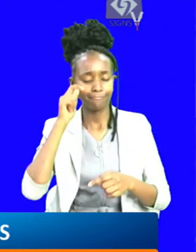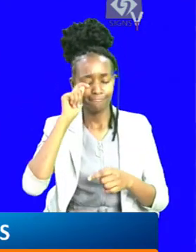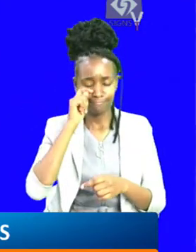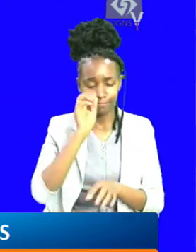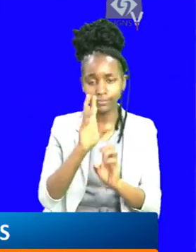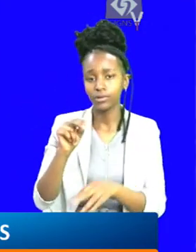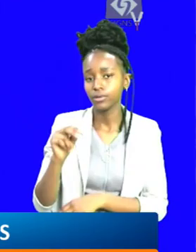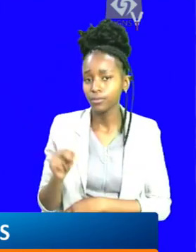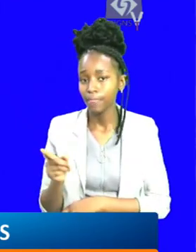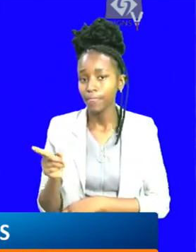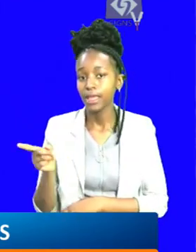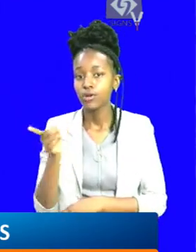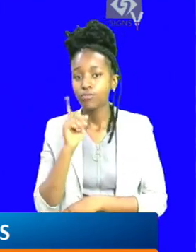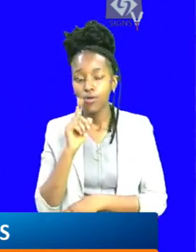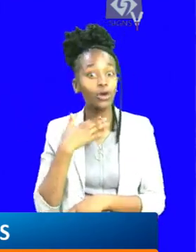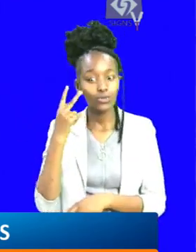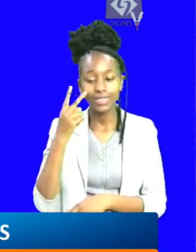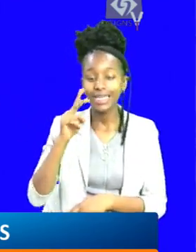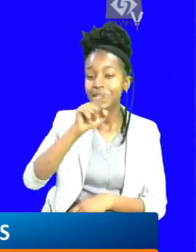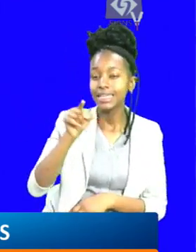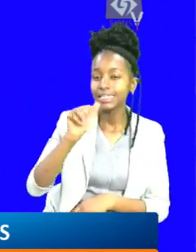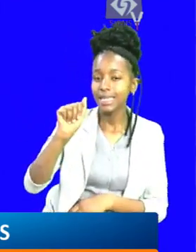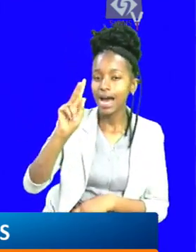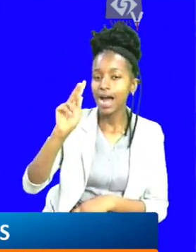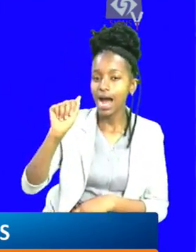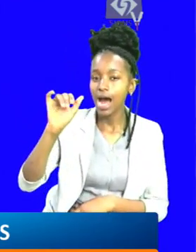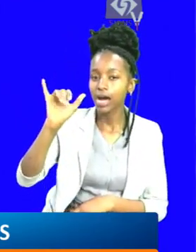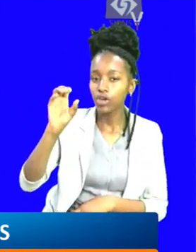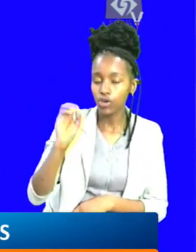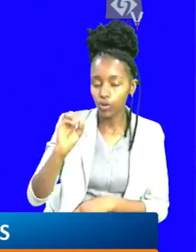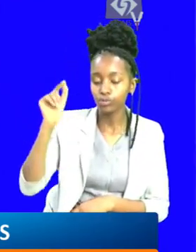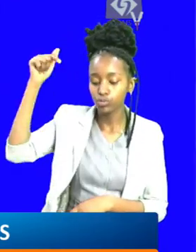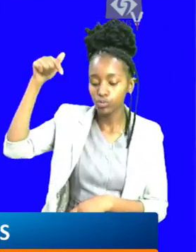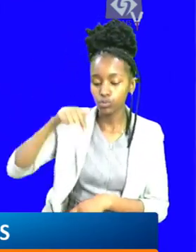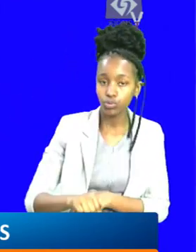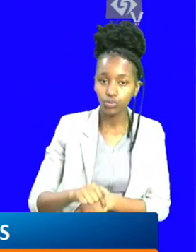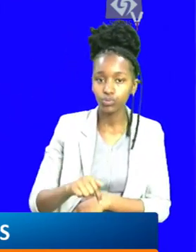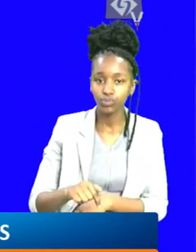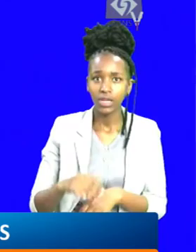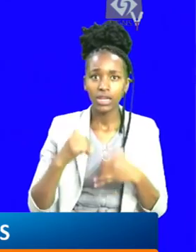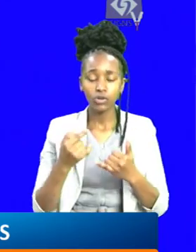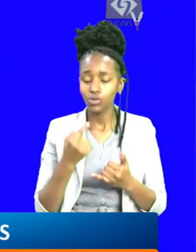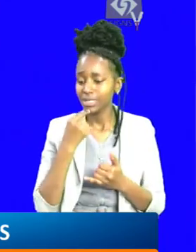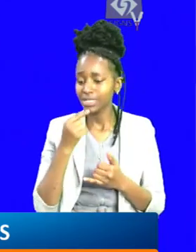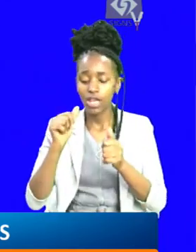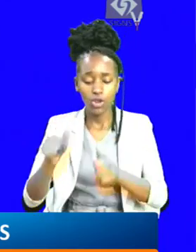wasije wanatupatupa tear gas ovyo ovyo. Kisha Zakayo ashuke chini.